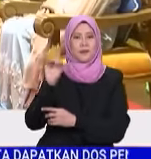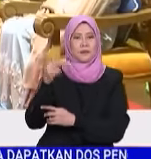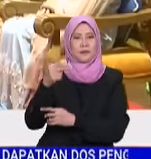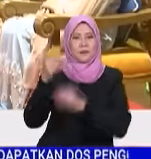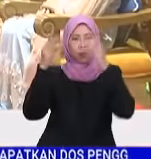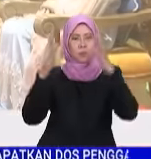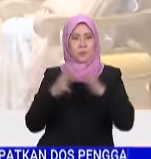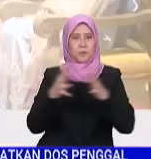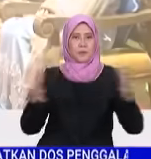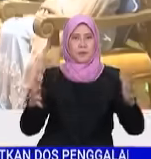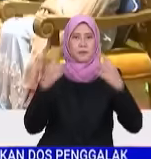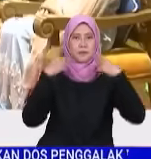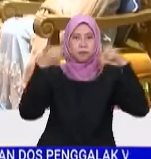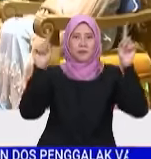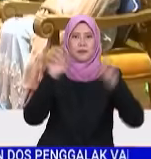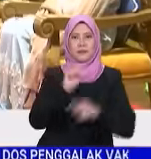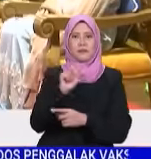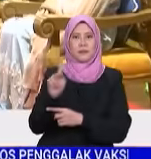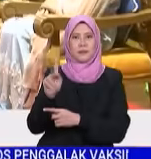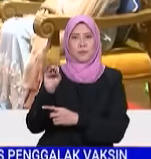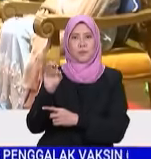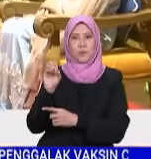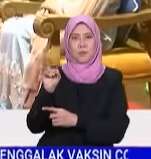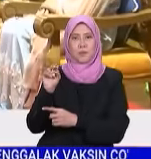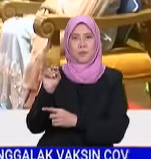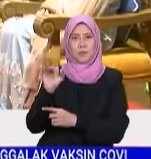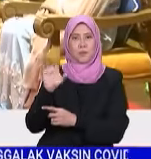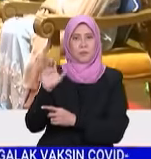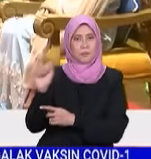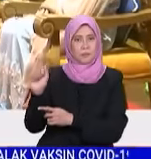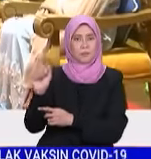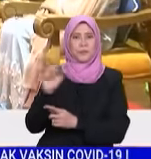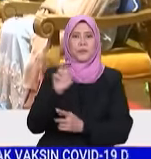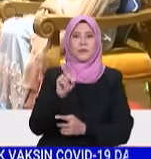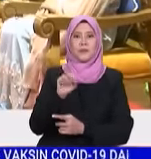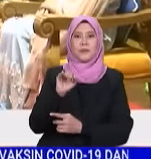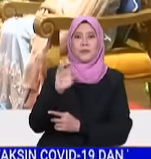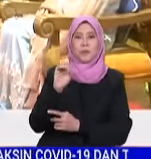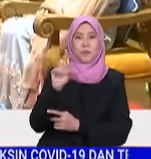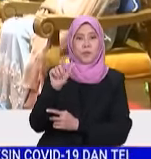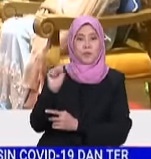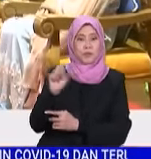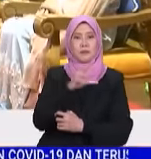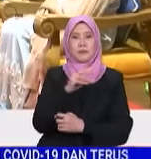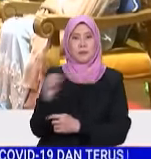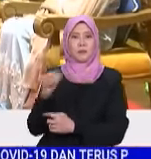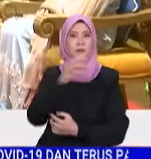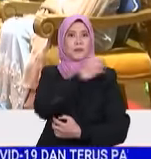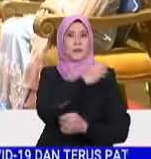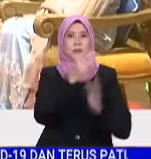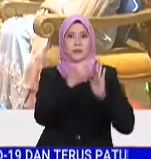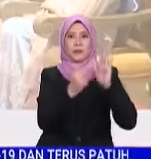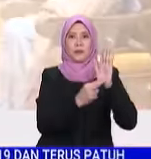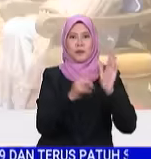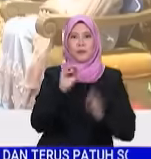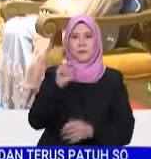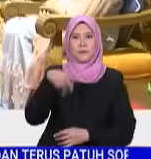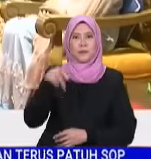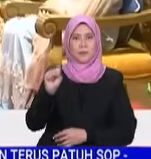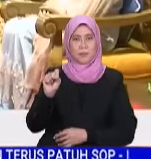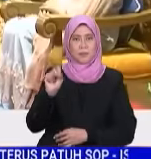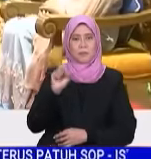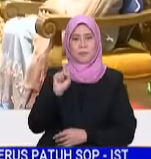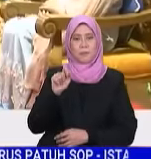besar kluster kecemerlangan SK sa Monica Sandakan nukilis gampilit dan pegawai undang-undang MPS